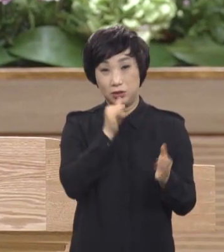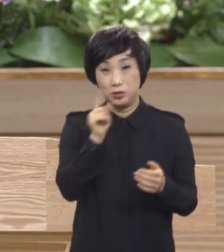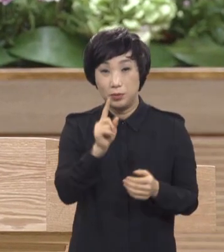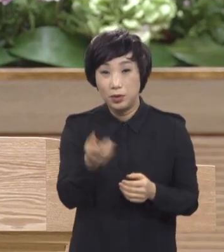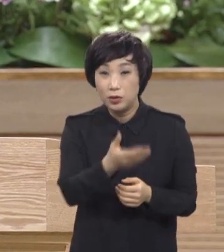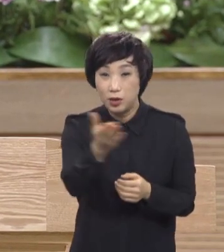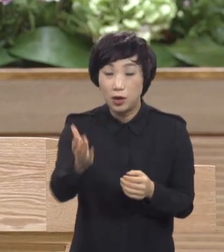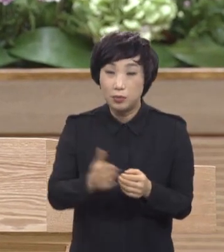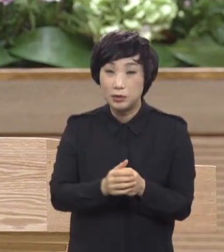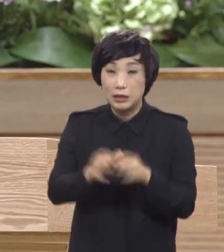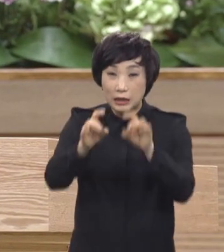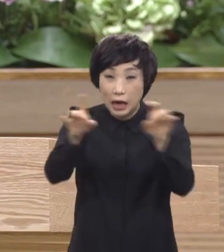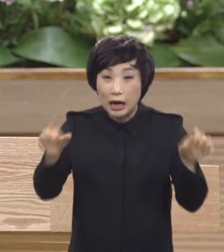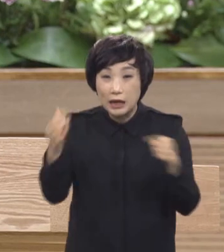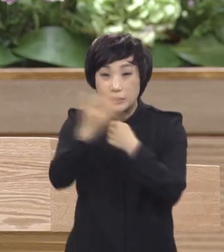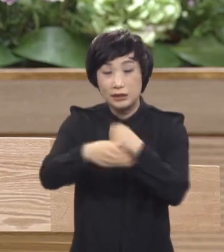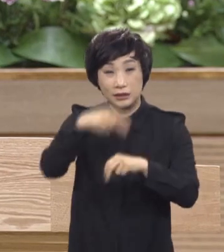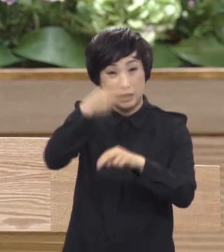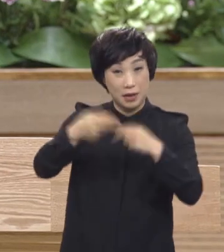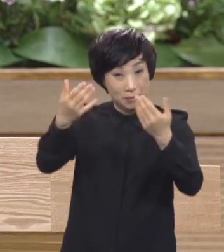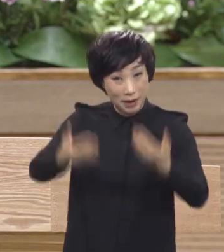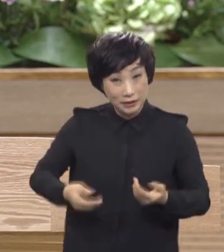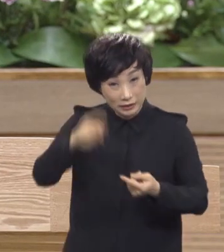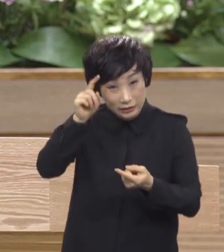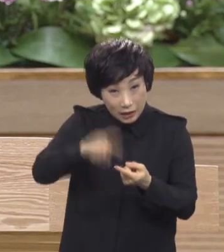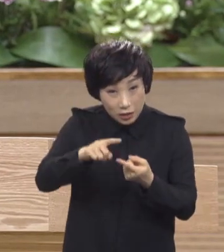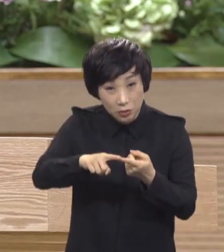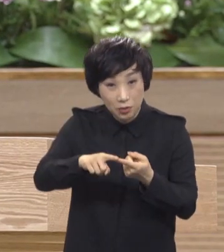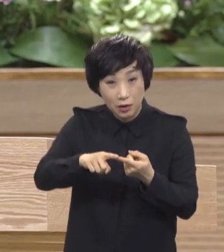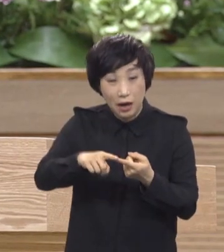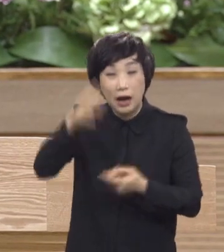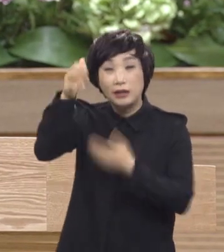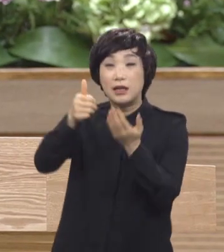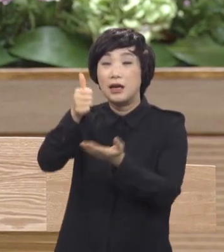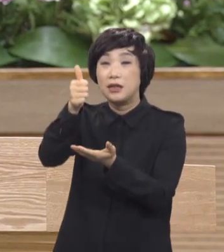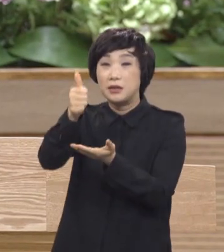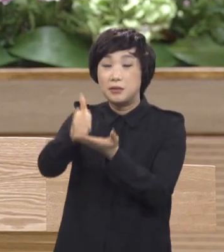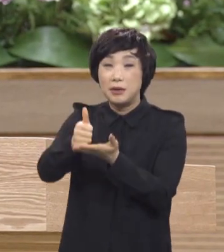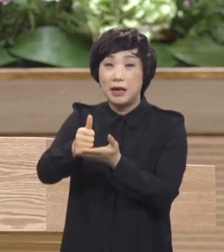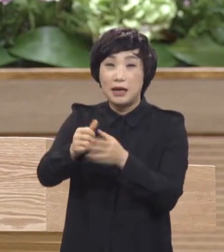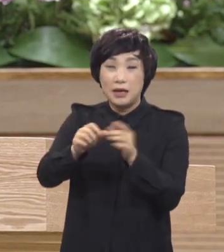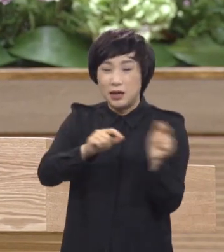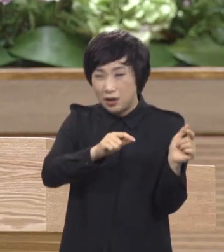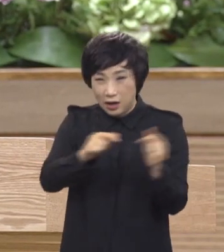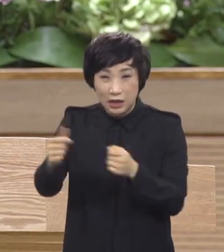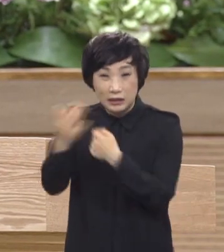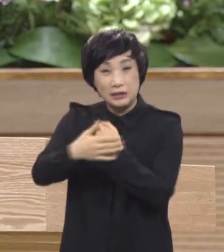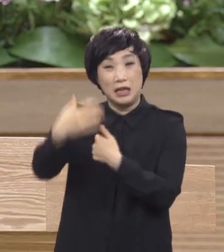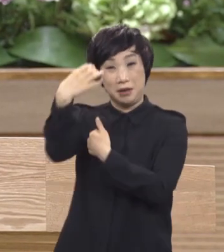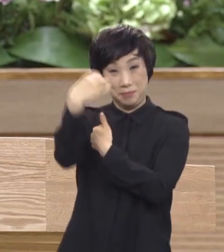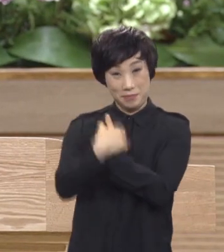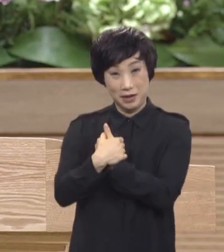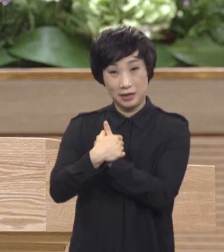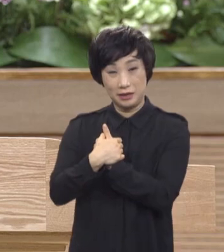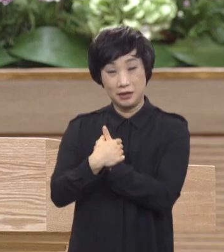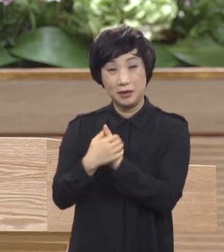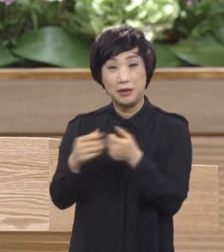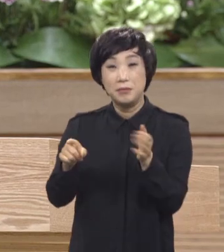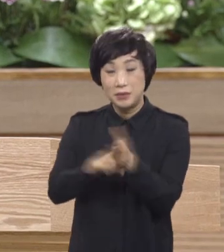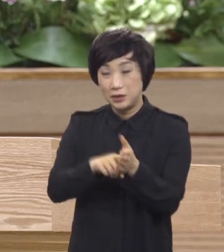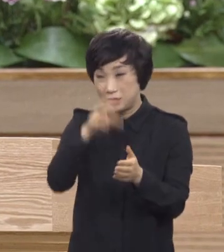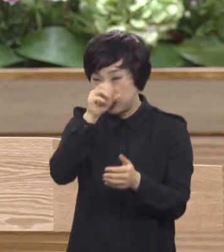각각 은사를 받은 대로 하나님의 각양 은혜를 맡은 선한